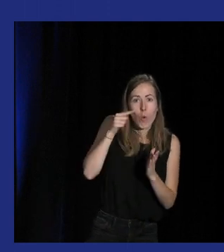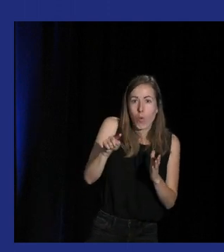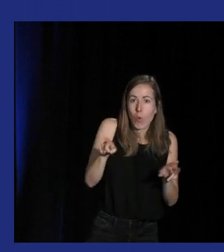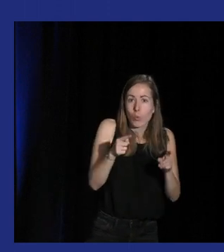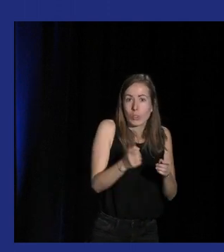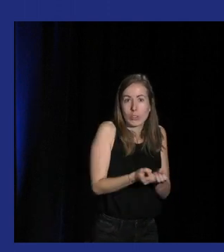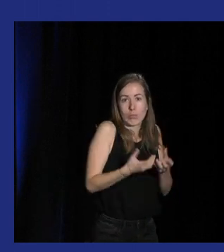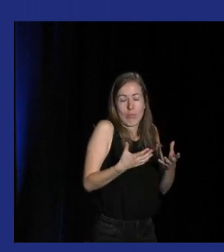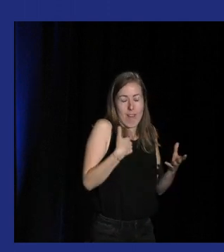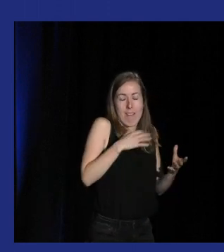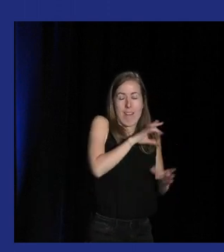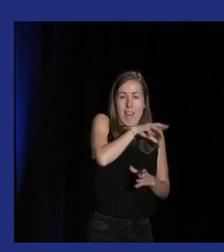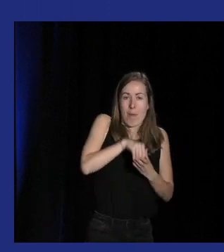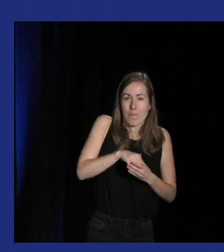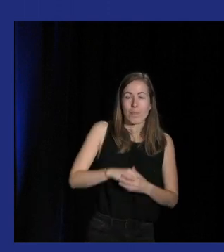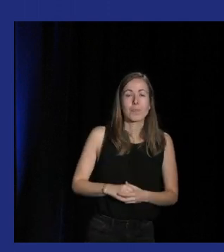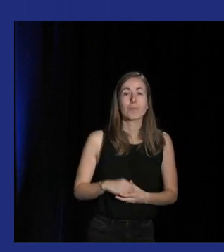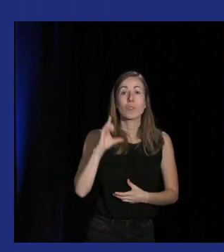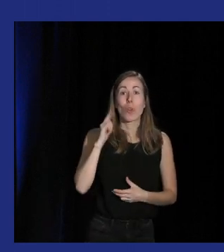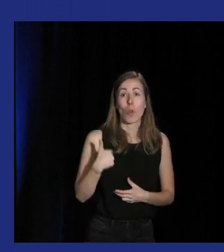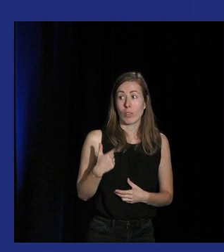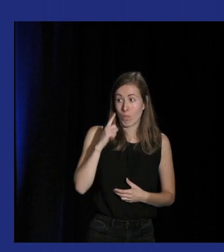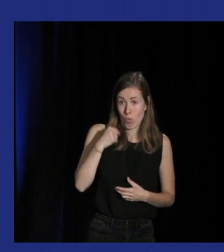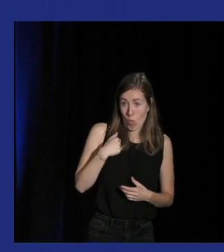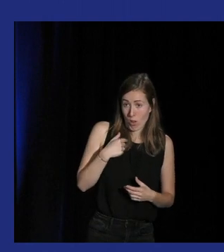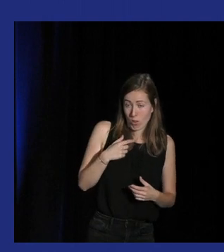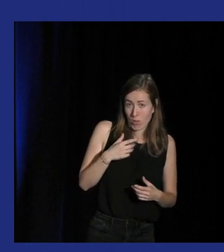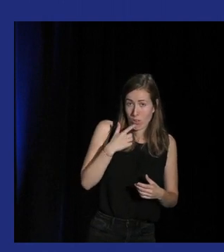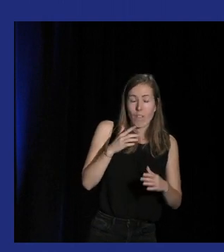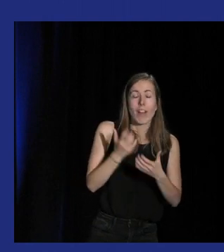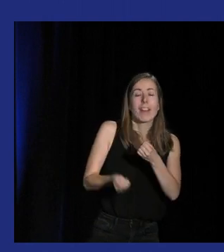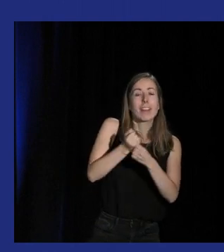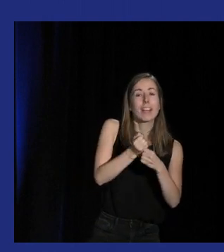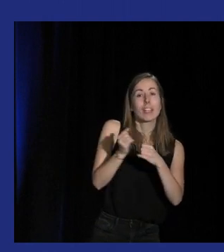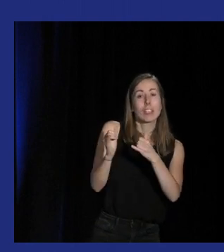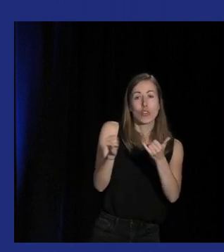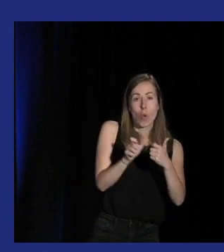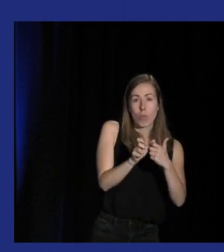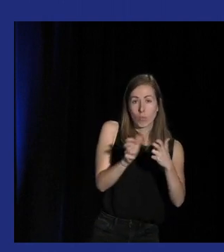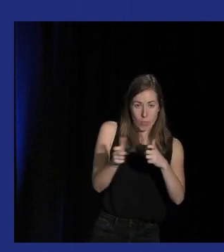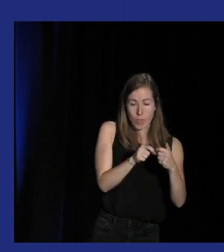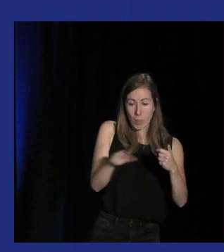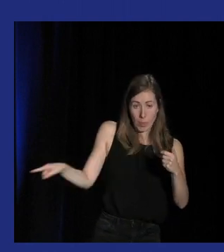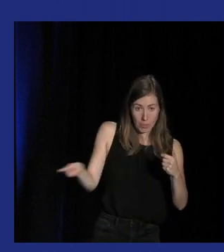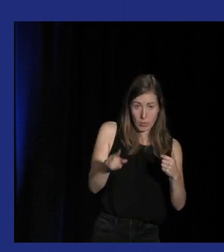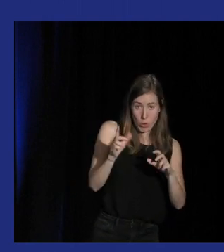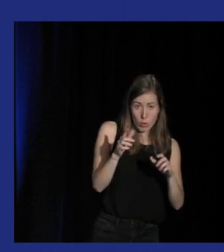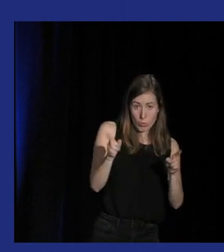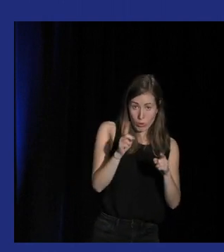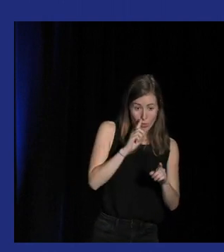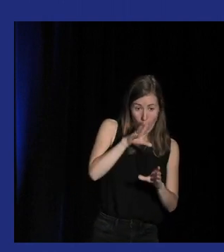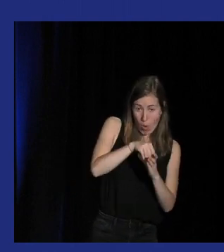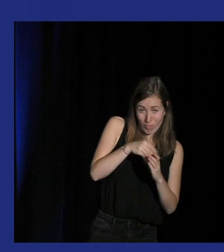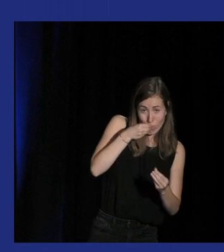des débuts le plus tôt possible même ça c'est le mieux oui je suis d'accord